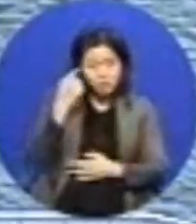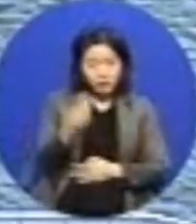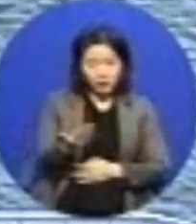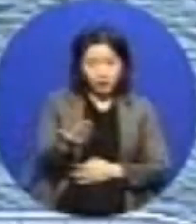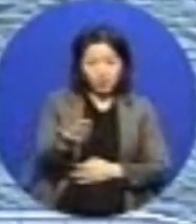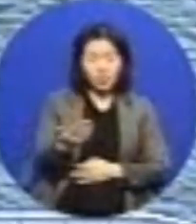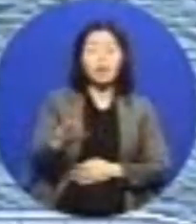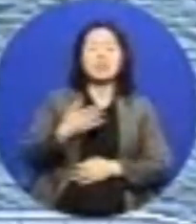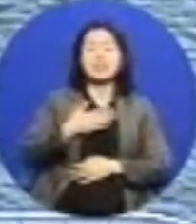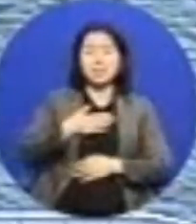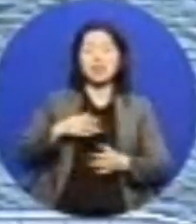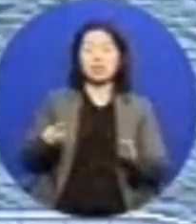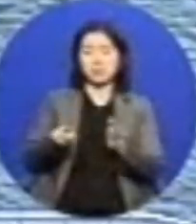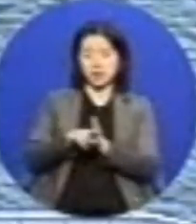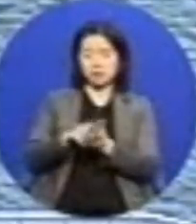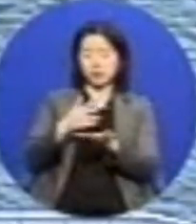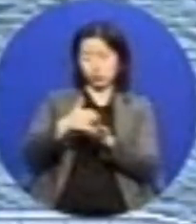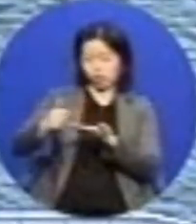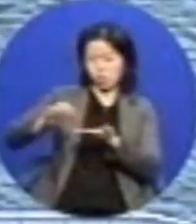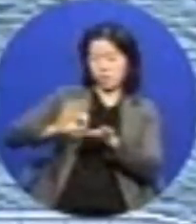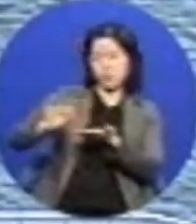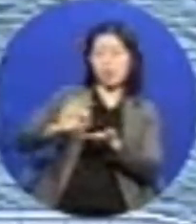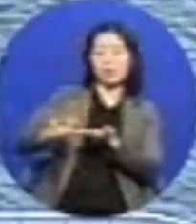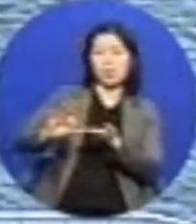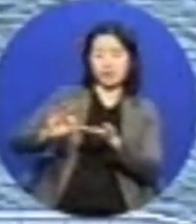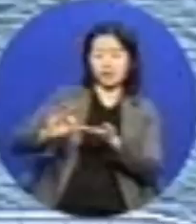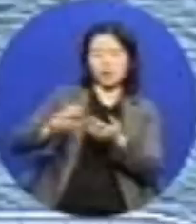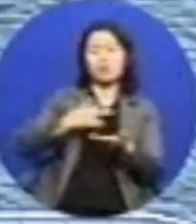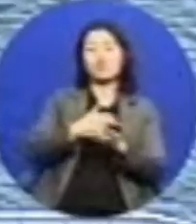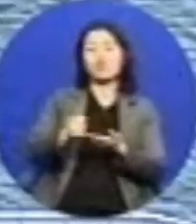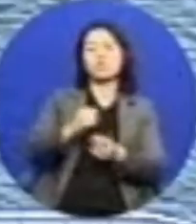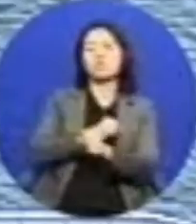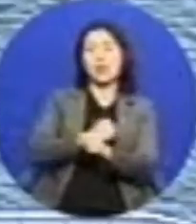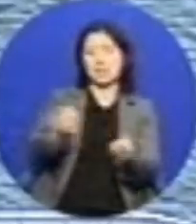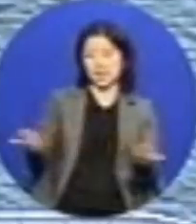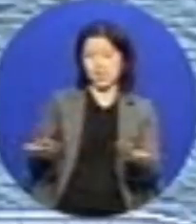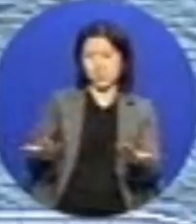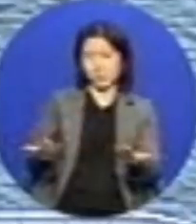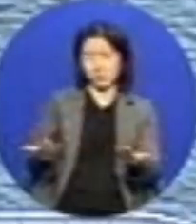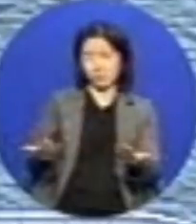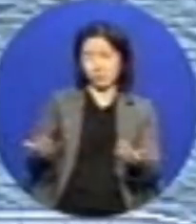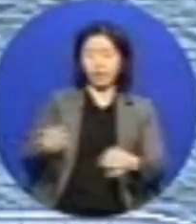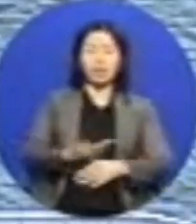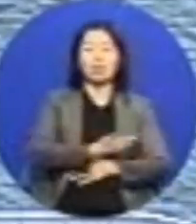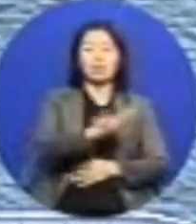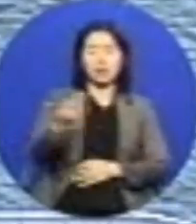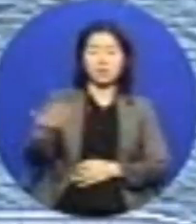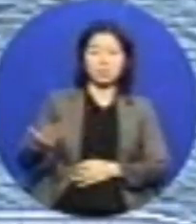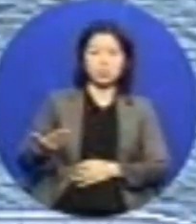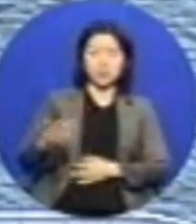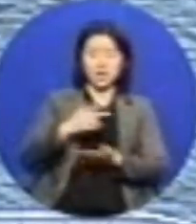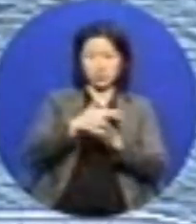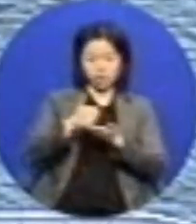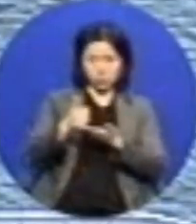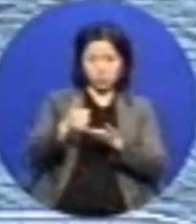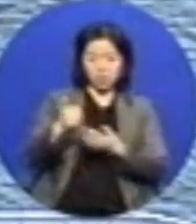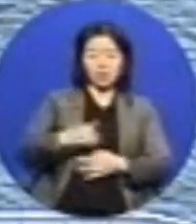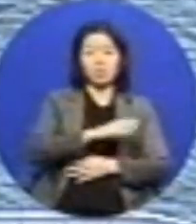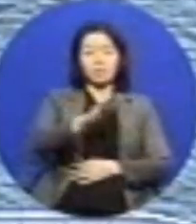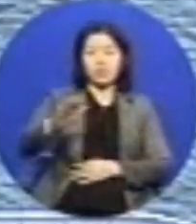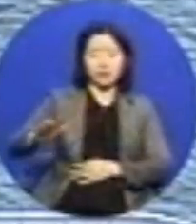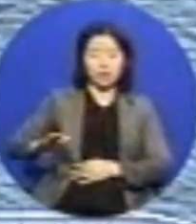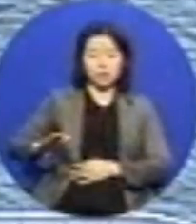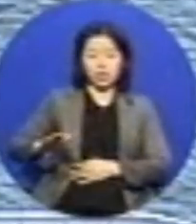주님 있으셔서 하신 것이죠 여러분 주님이 우리의 가